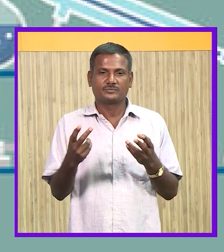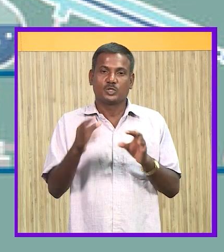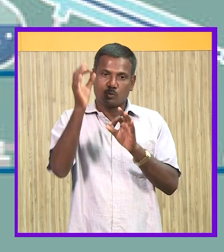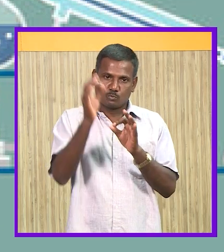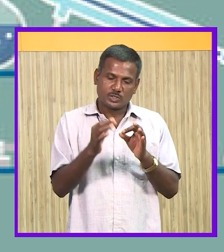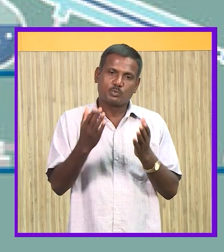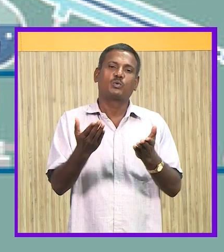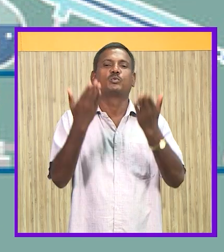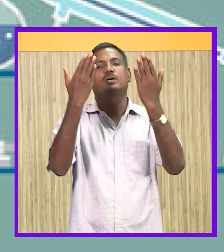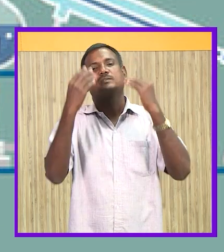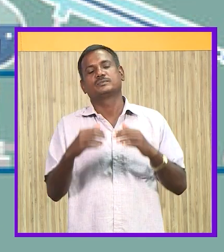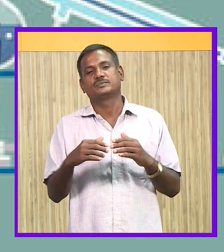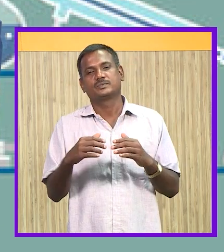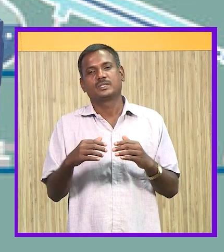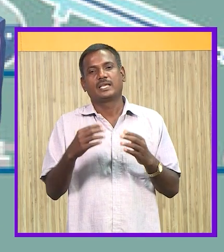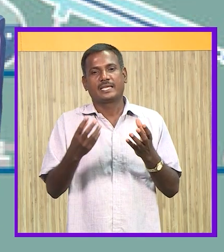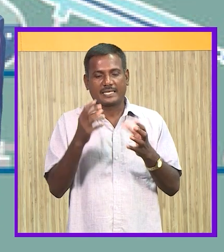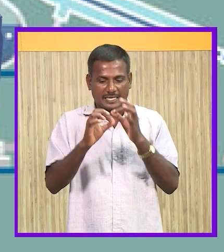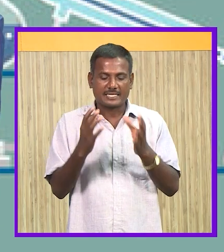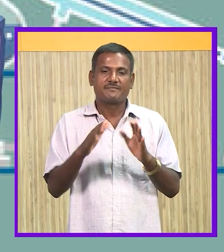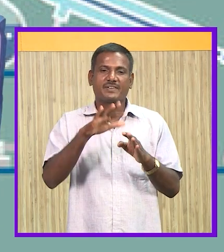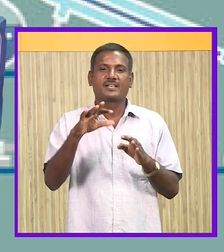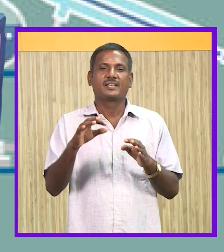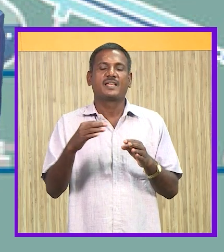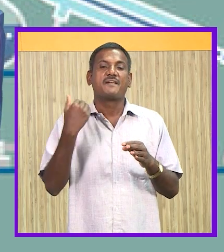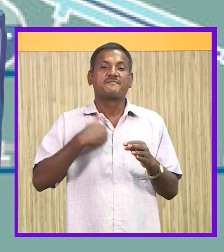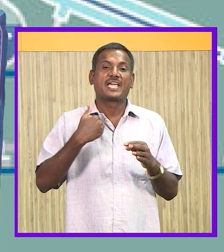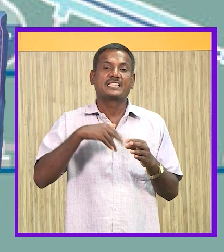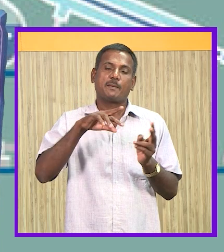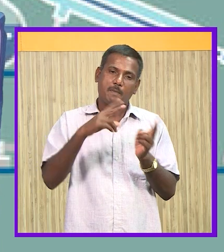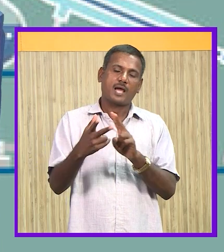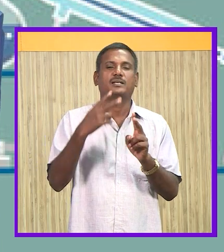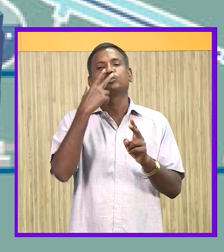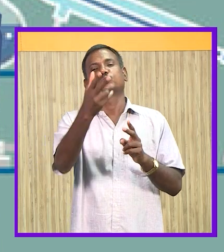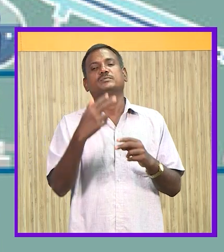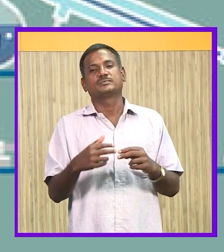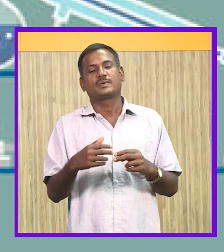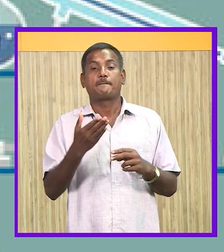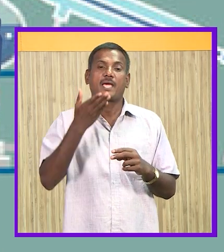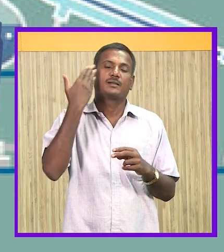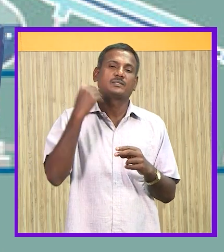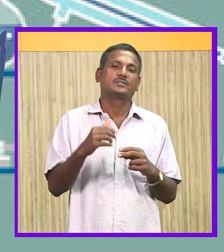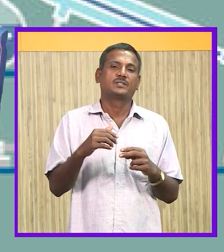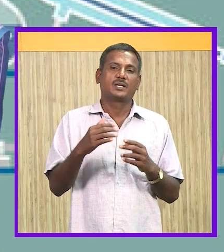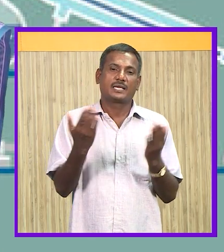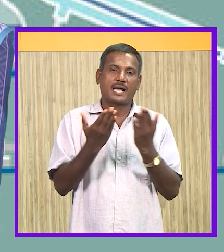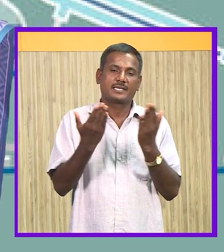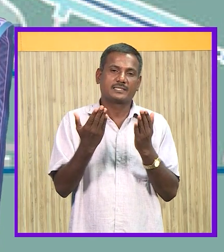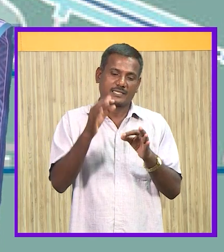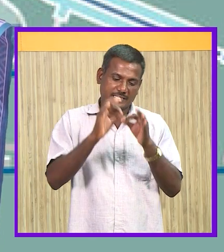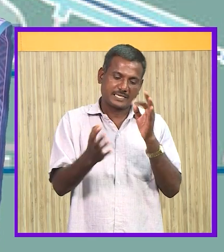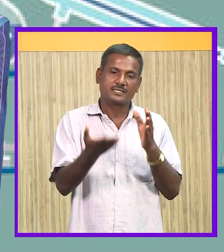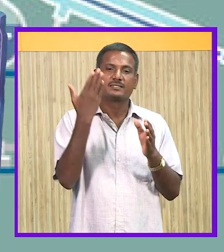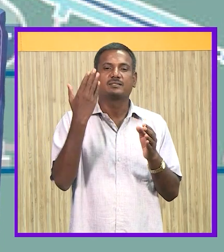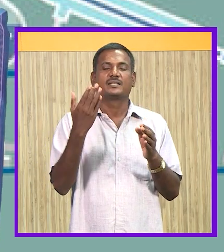புதிய பொருள் உருவாவதால் எரிதல் வினைகள் ஒரு வேதியியல் மாற்றமாகும். மேலும் காகிதத்தை